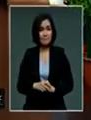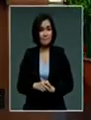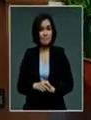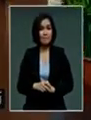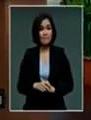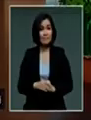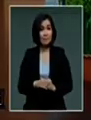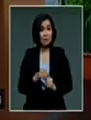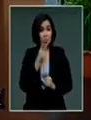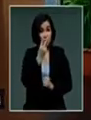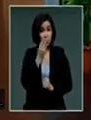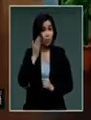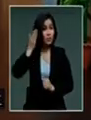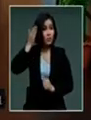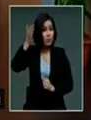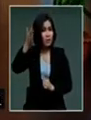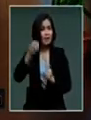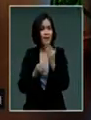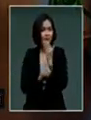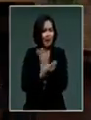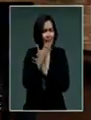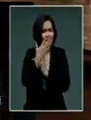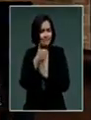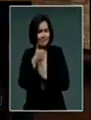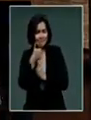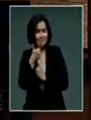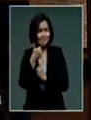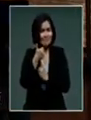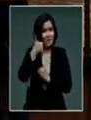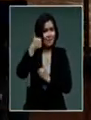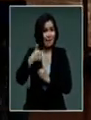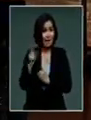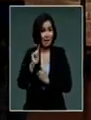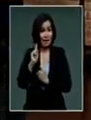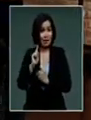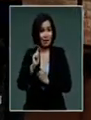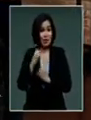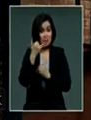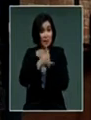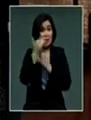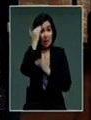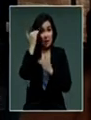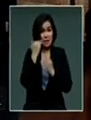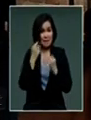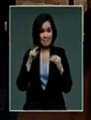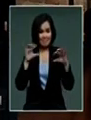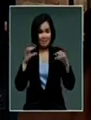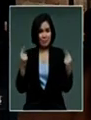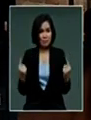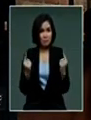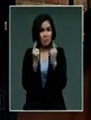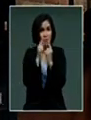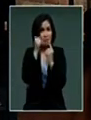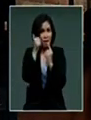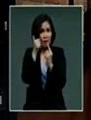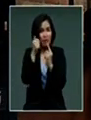เดี๋ยวตามดูหลังจากนี้นะฮะโอกาสจะเป็นไปได้มากน้อยแค่ไหนการที่จะไปพบกันการที่จะมีโอกาสเจอกันในรอบ